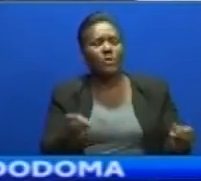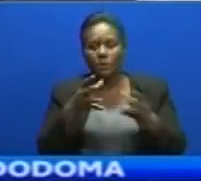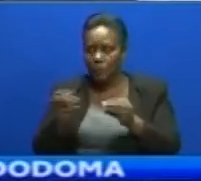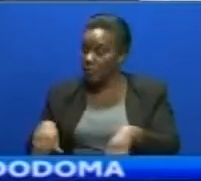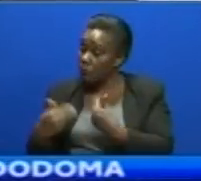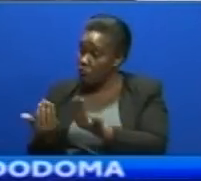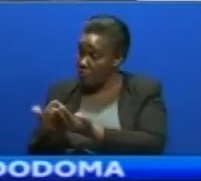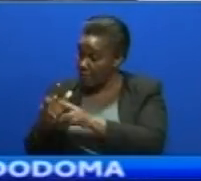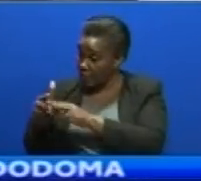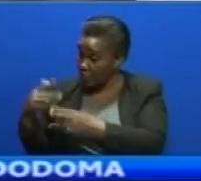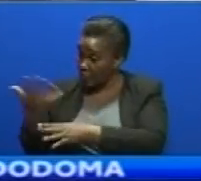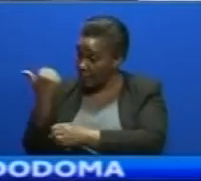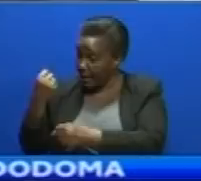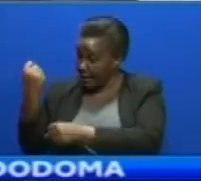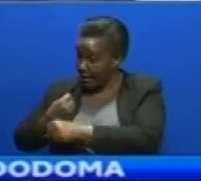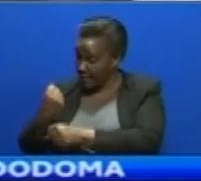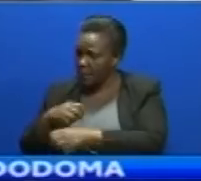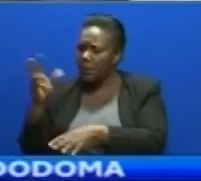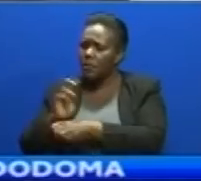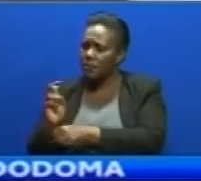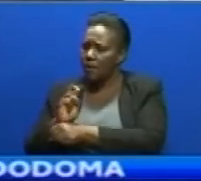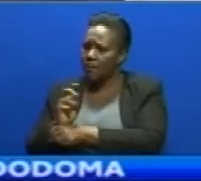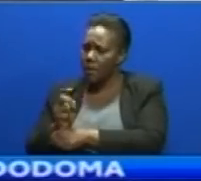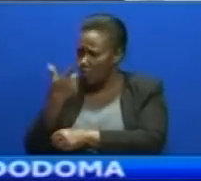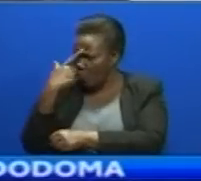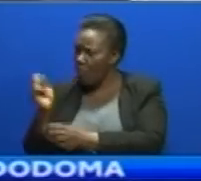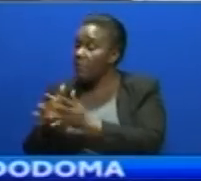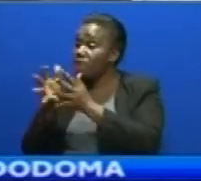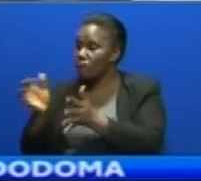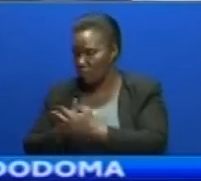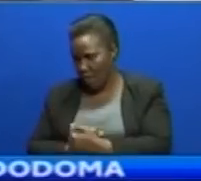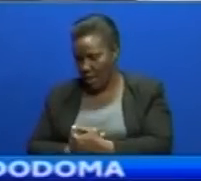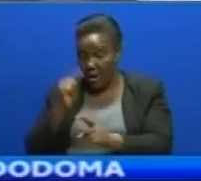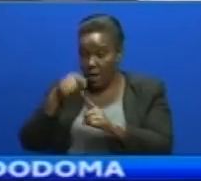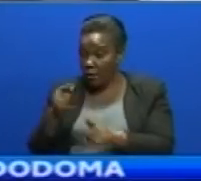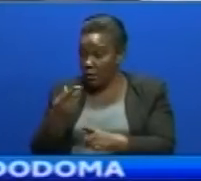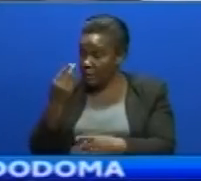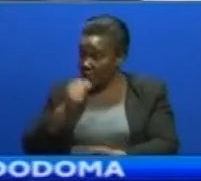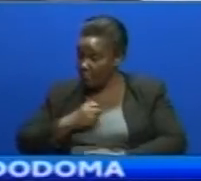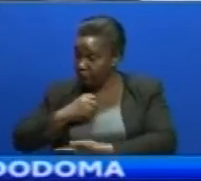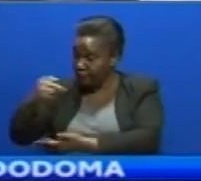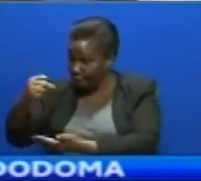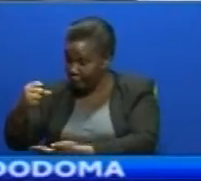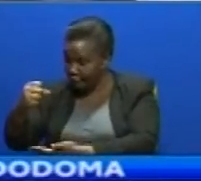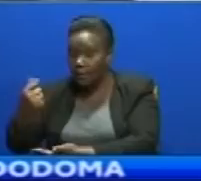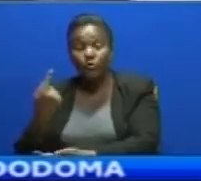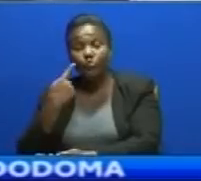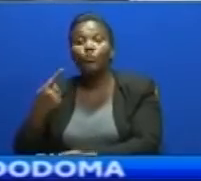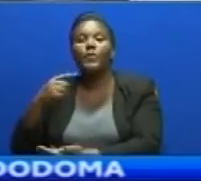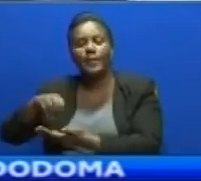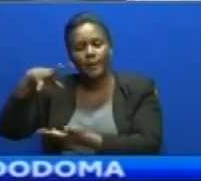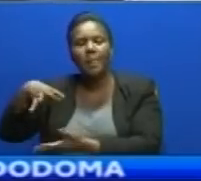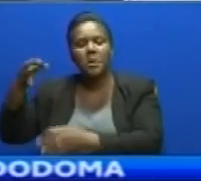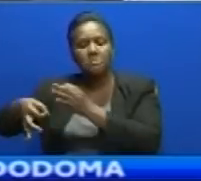hii wausimamie mradi huu kwa uadilifu ili pesa tunayoingiza hapa thamani yake tuweze kuipata, yani value